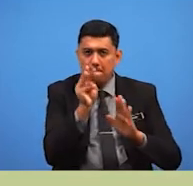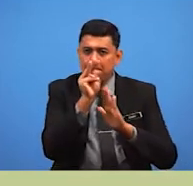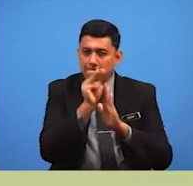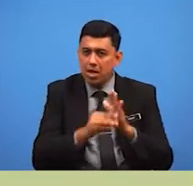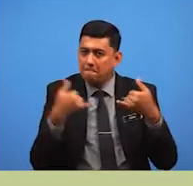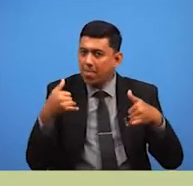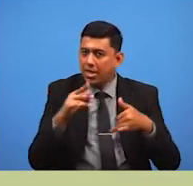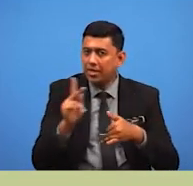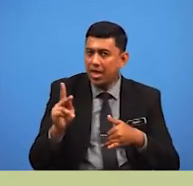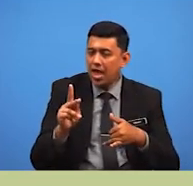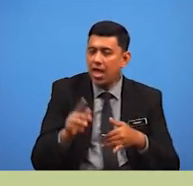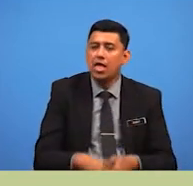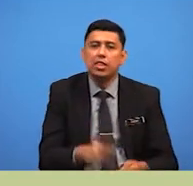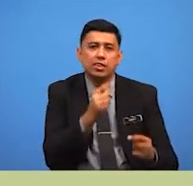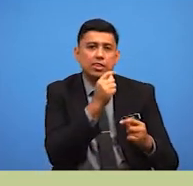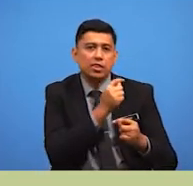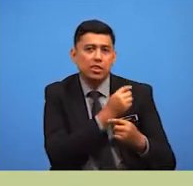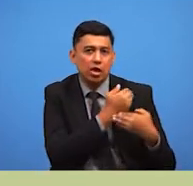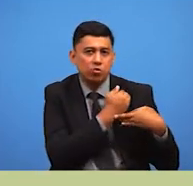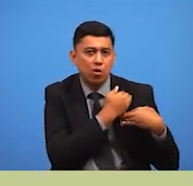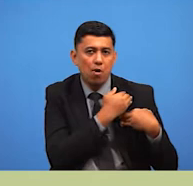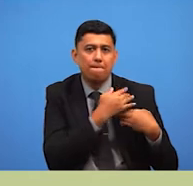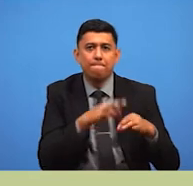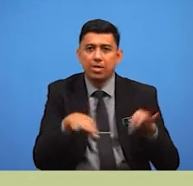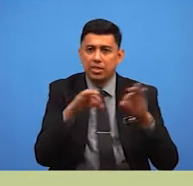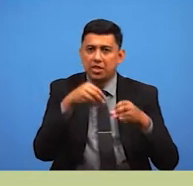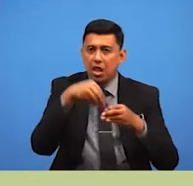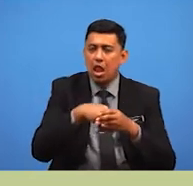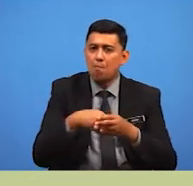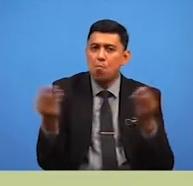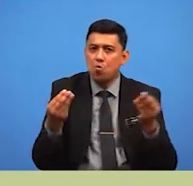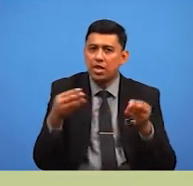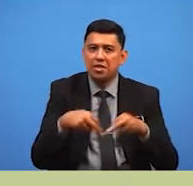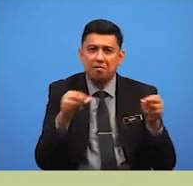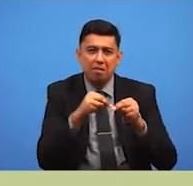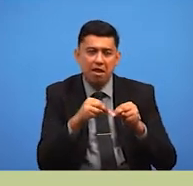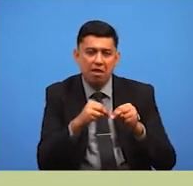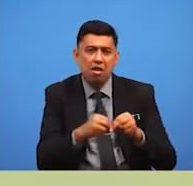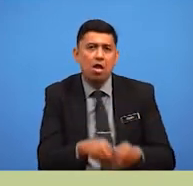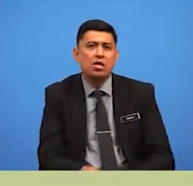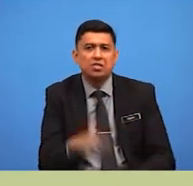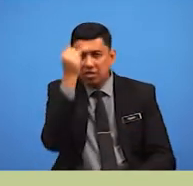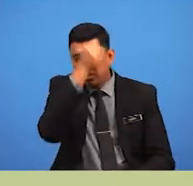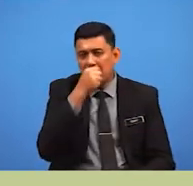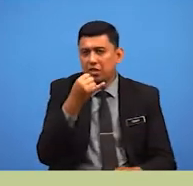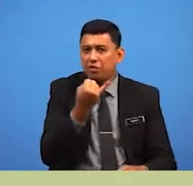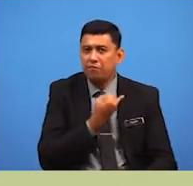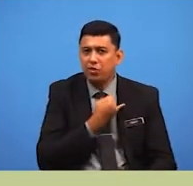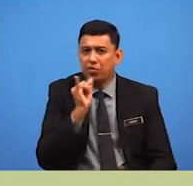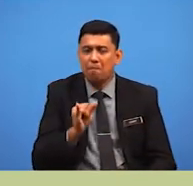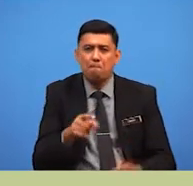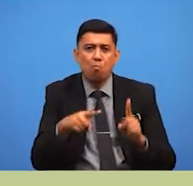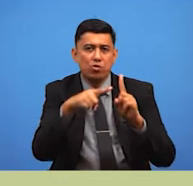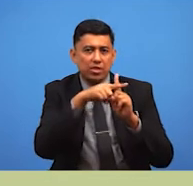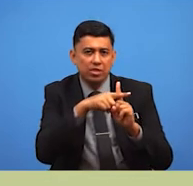pemupukan nilai dan sasia individu yang positif secara tidak formal. Hal ini demikian